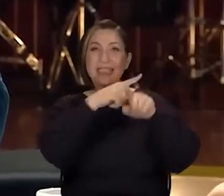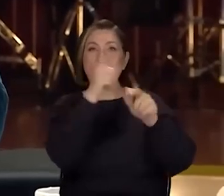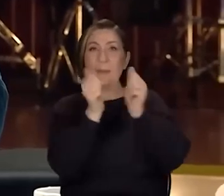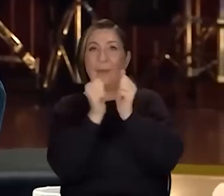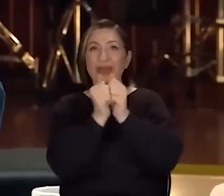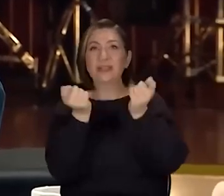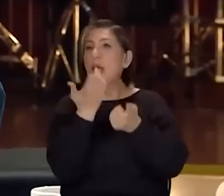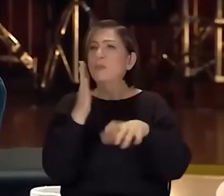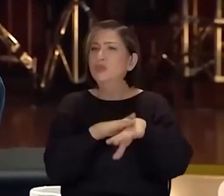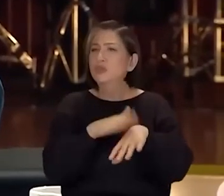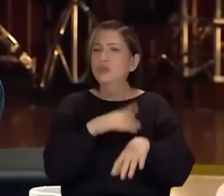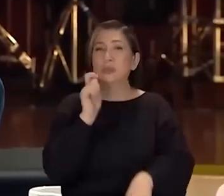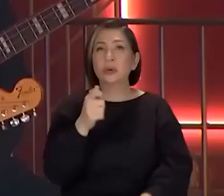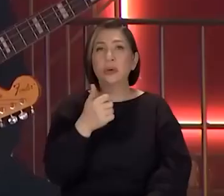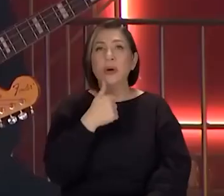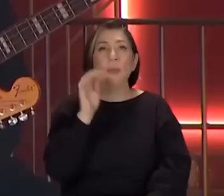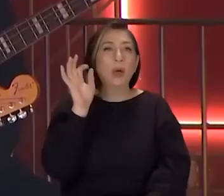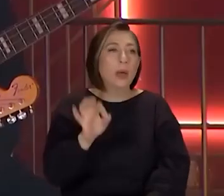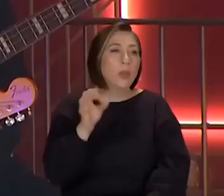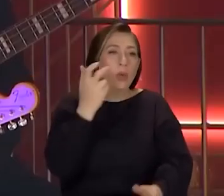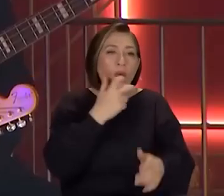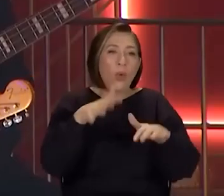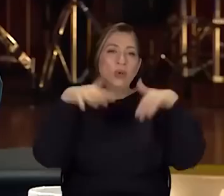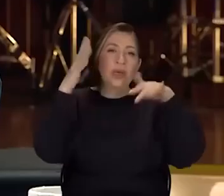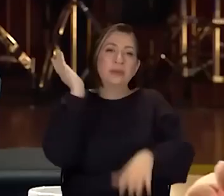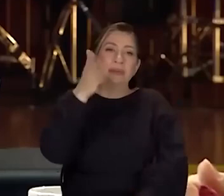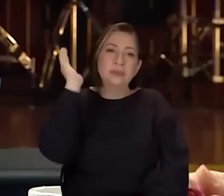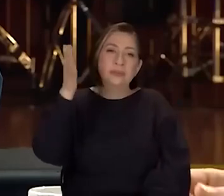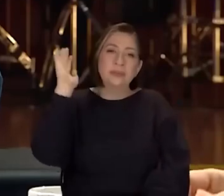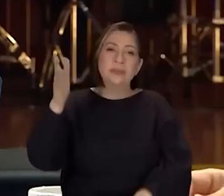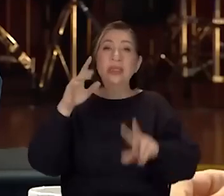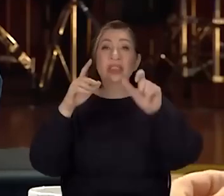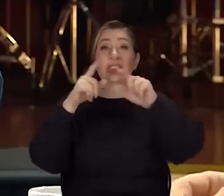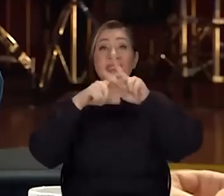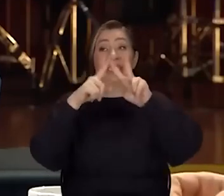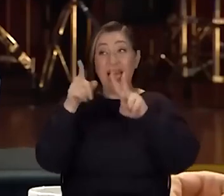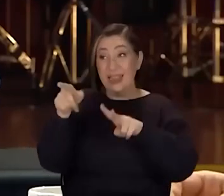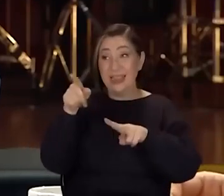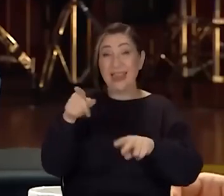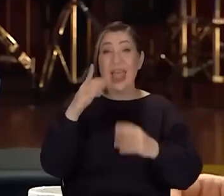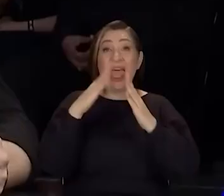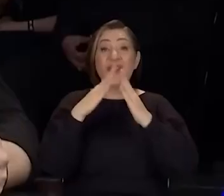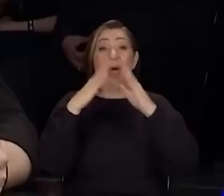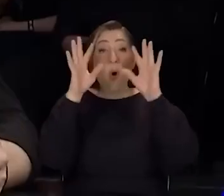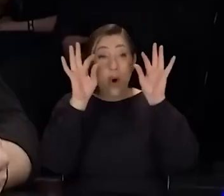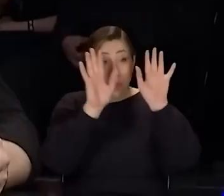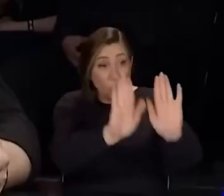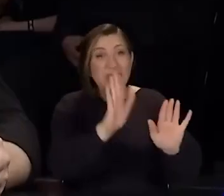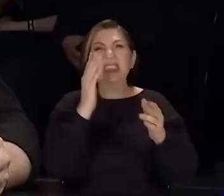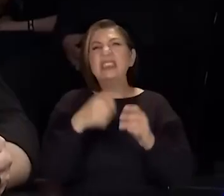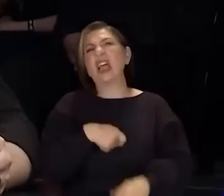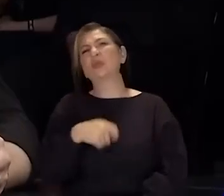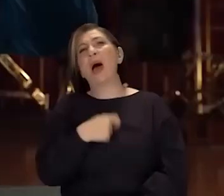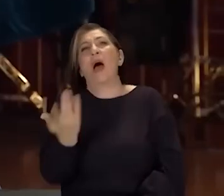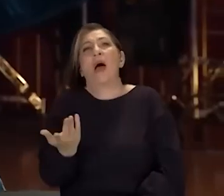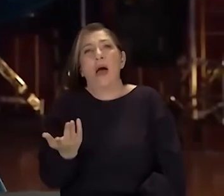zamandan, aynen, diyordum ki ne yapıyorsunuz falan. Diyor ki abi sürekli konser, evet, yapıyor. Çünkü Can Gox'un zaten evde olması da saçma bir şey. Yani